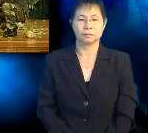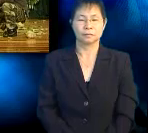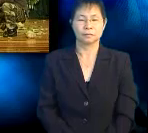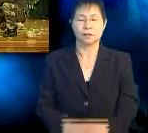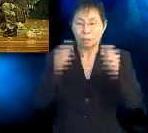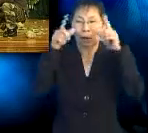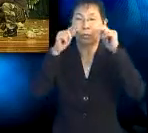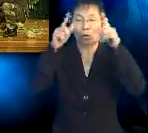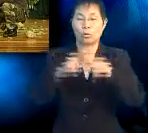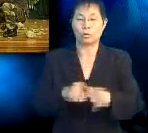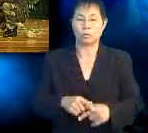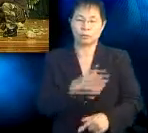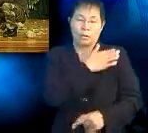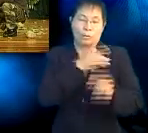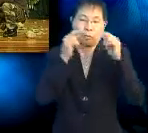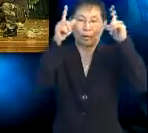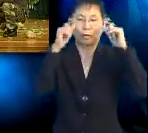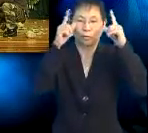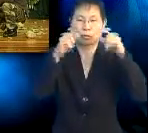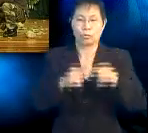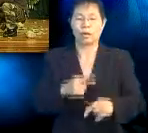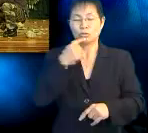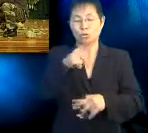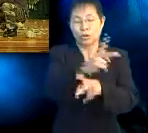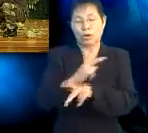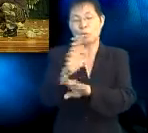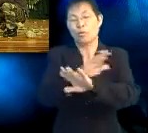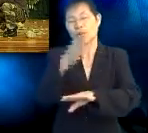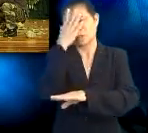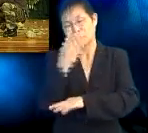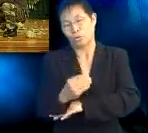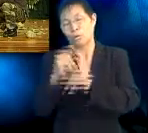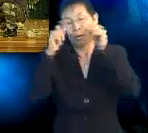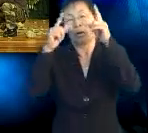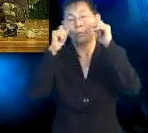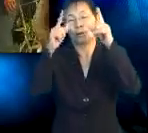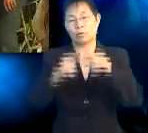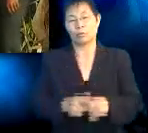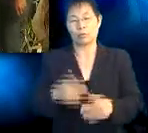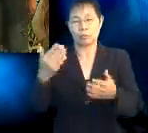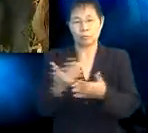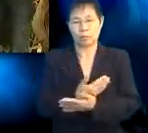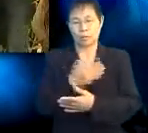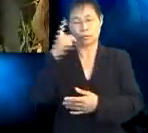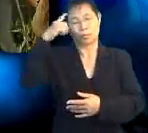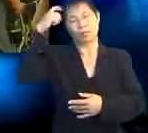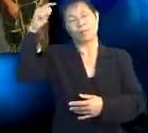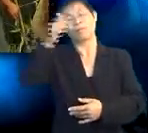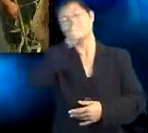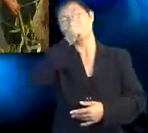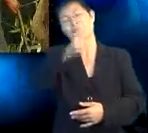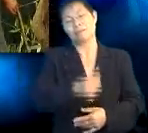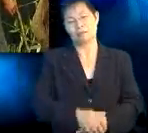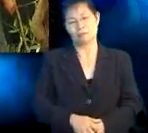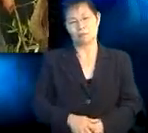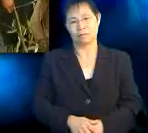Bangun! Aku suruh kau tidur! Aduh, bangun tu, bangun! Baru mimpi enak. Keluar!